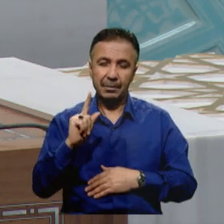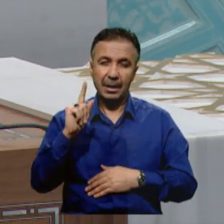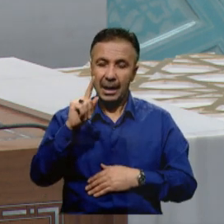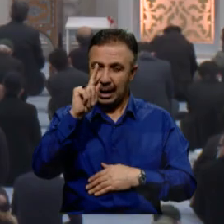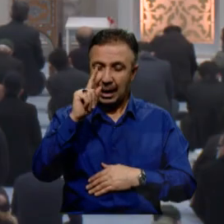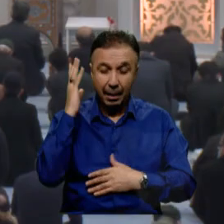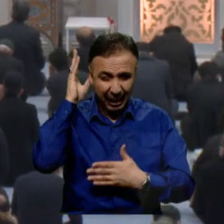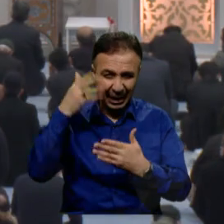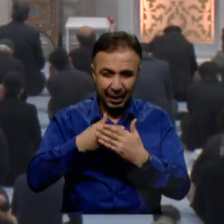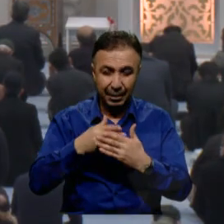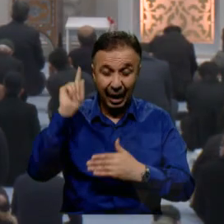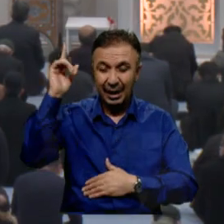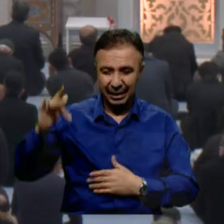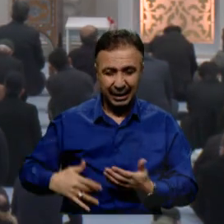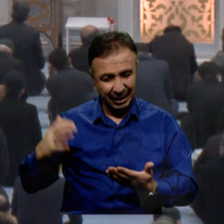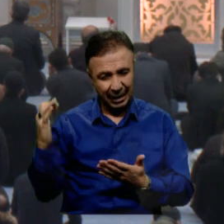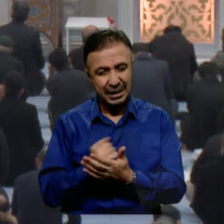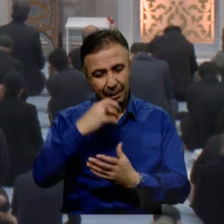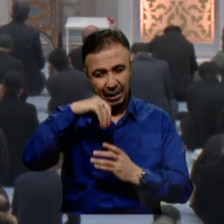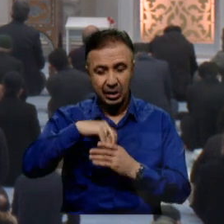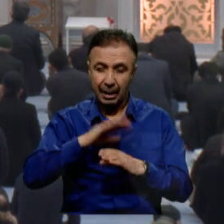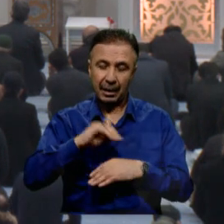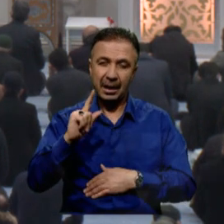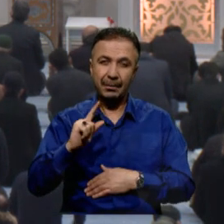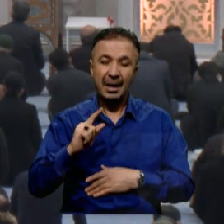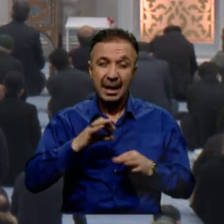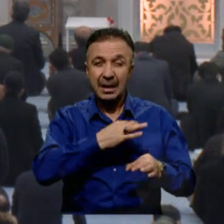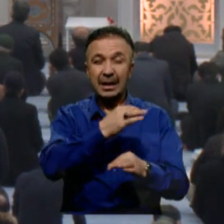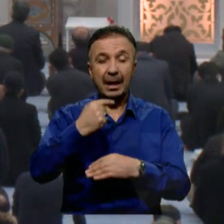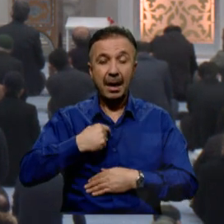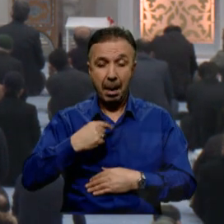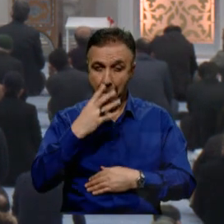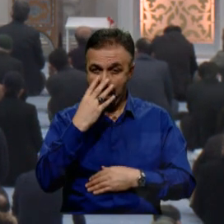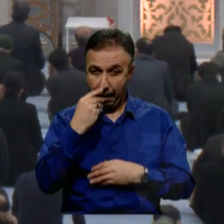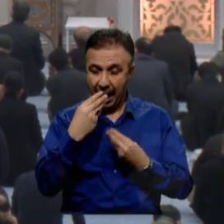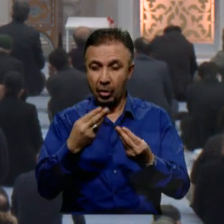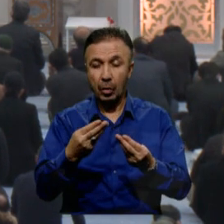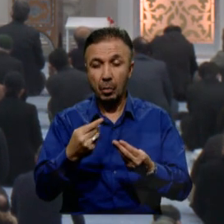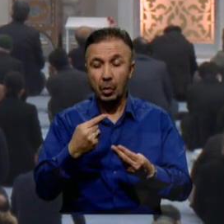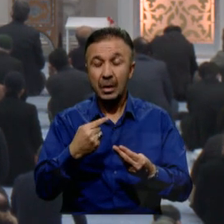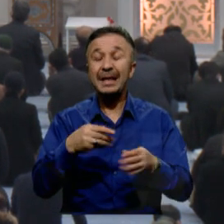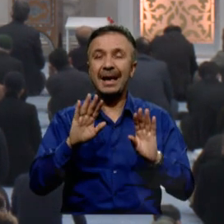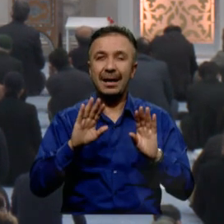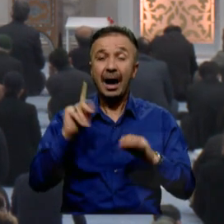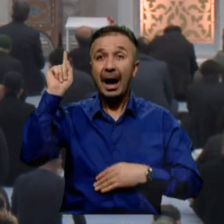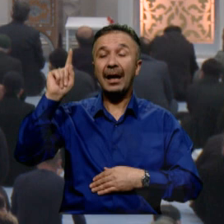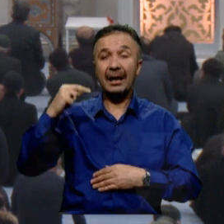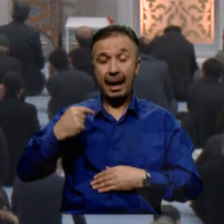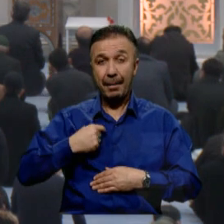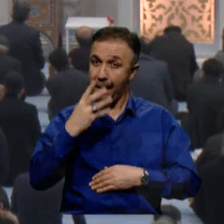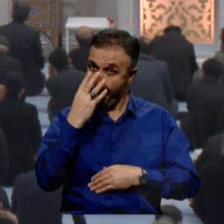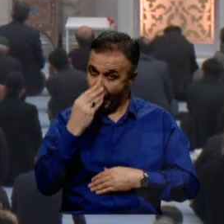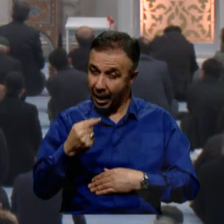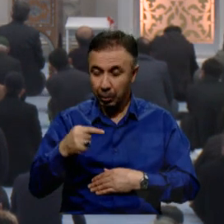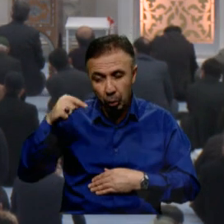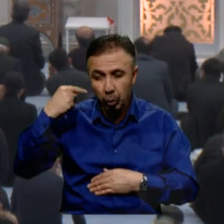lazım. İnsanlar beni beğeniyor mu diye değil, Allah beni beğeniyor mu diye düşünmemiz lazım. Herhangi bir